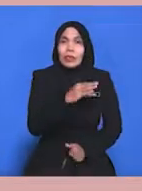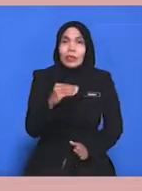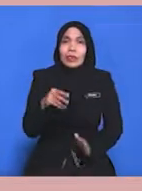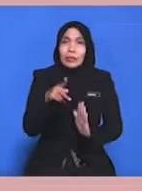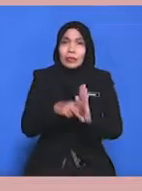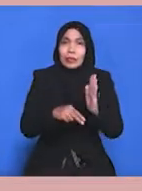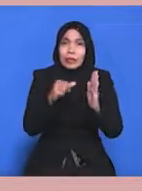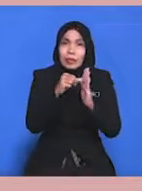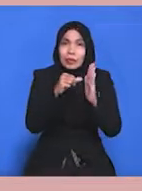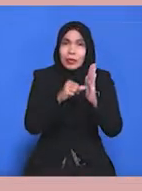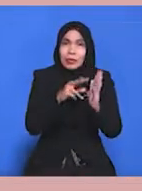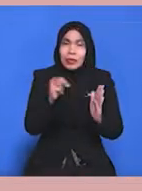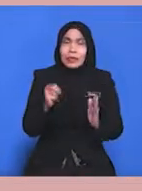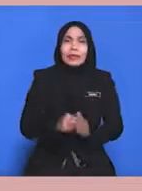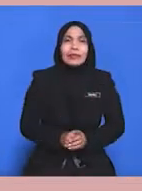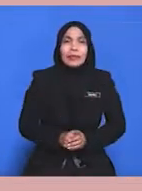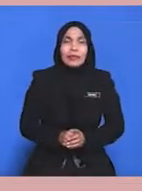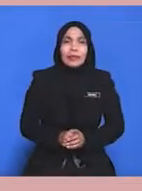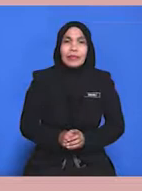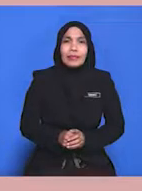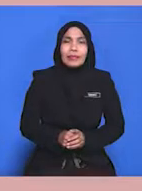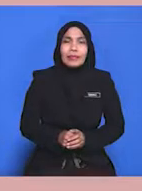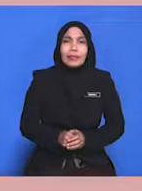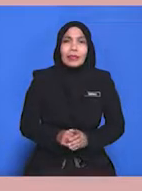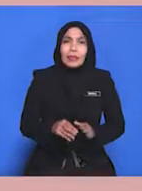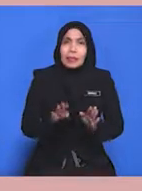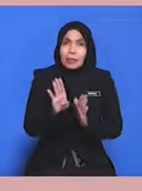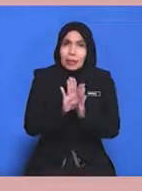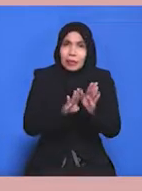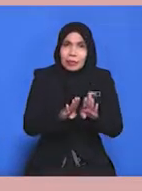ianya berbeza dari satu sukan kepada satu sukan yang lain.